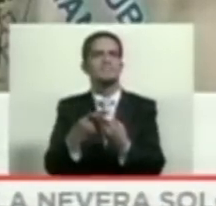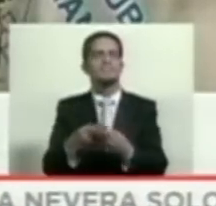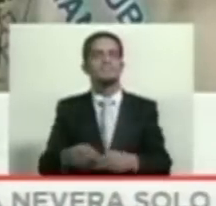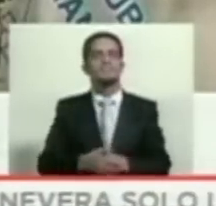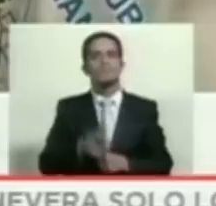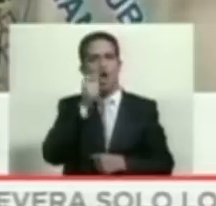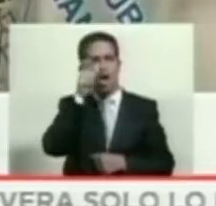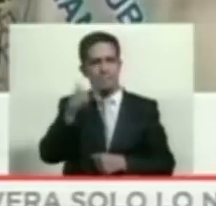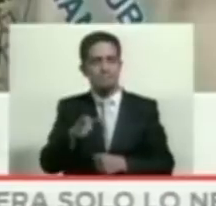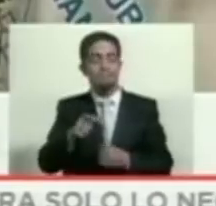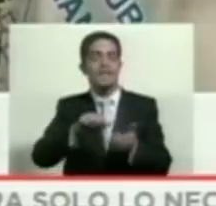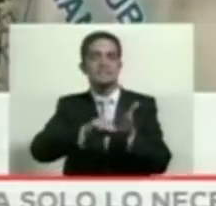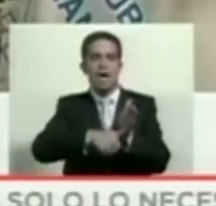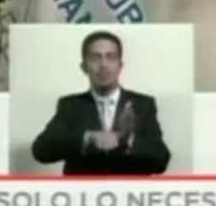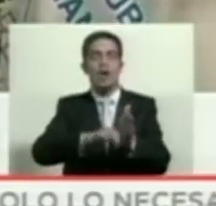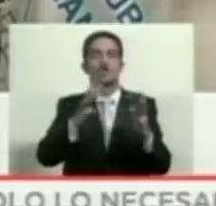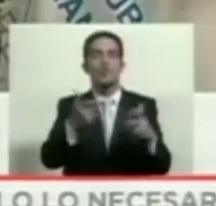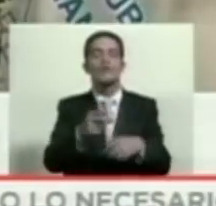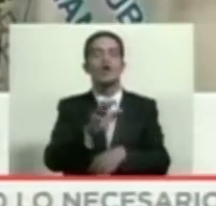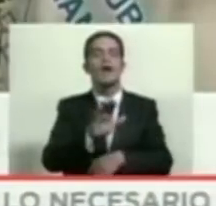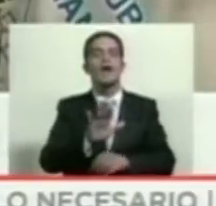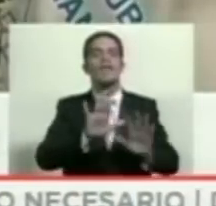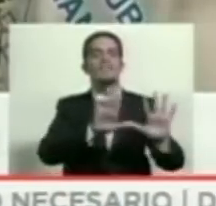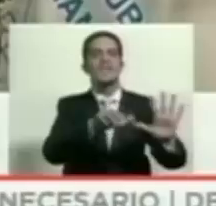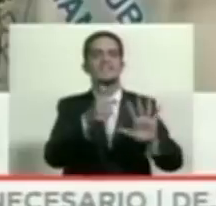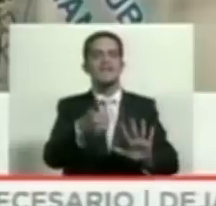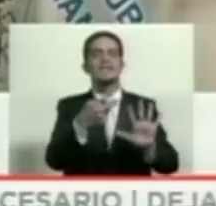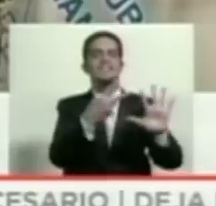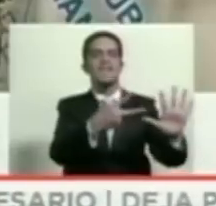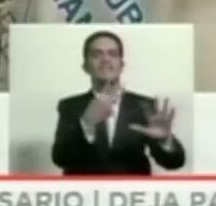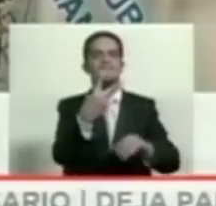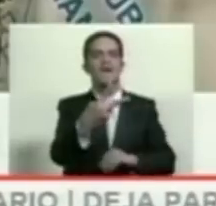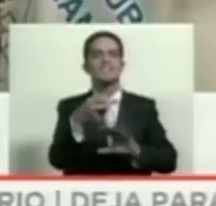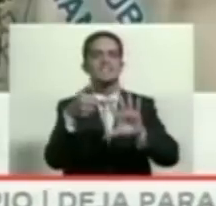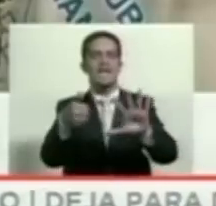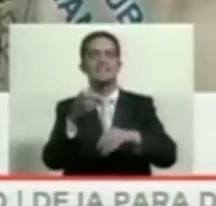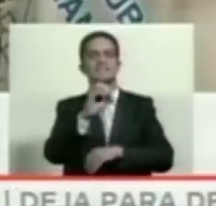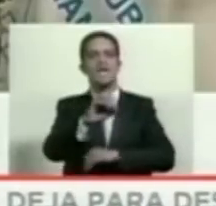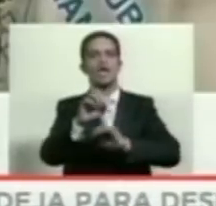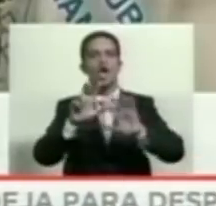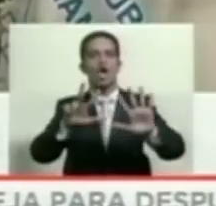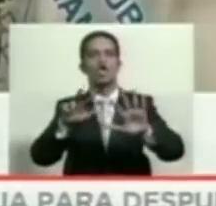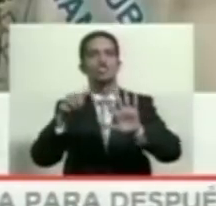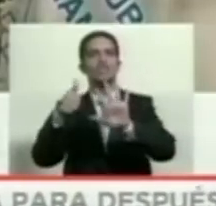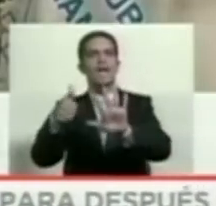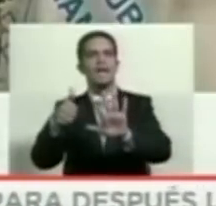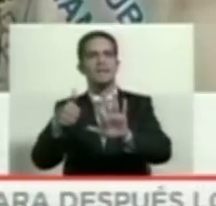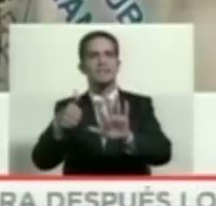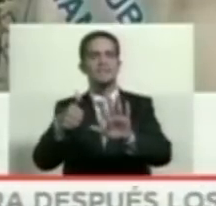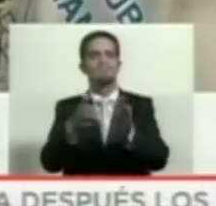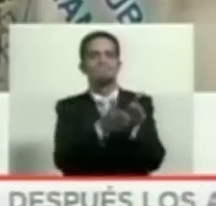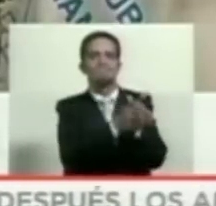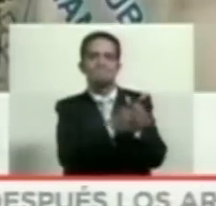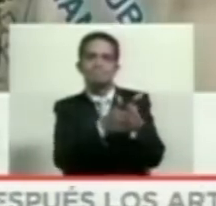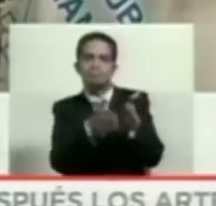mancata denuncia di 310 milioni di bolivares usati per finanziare i suoi viaggi e di 260 milioni usati per spese alberghiere